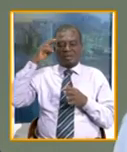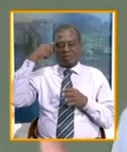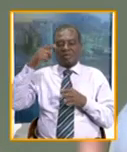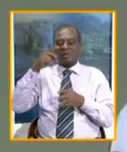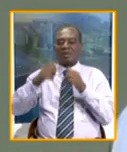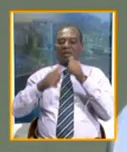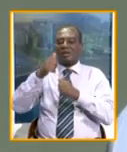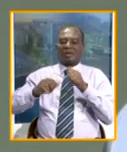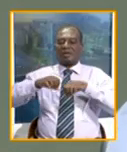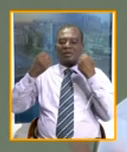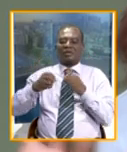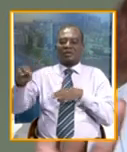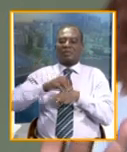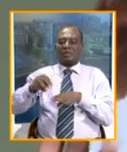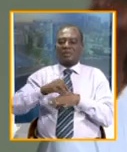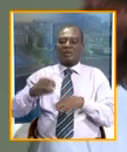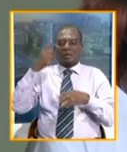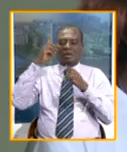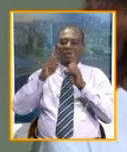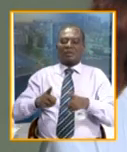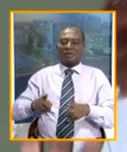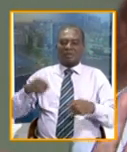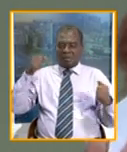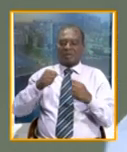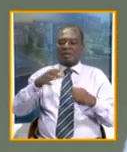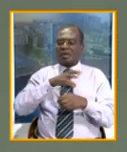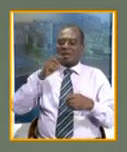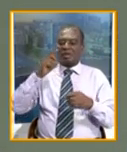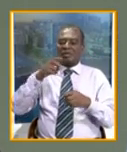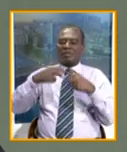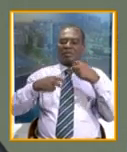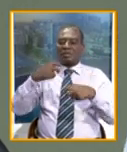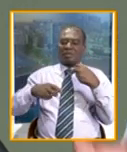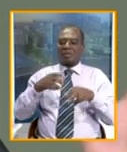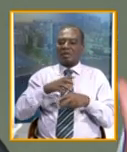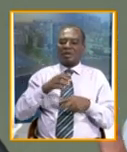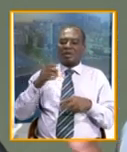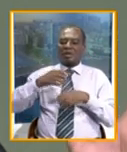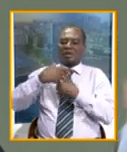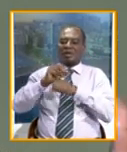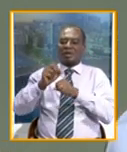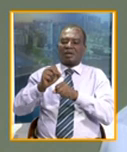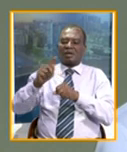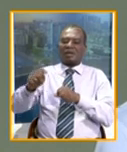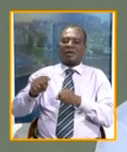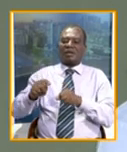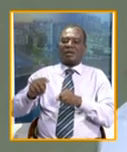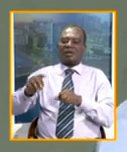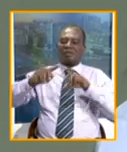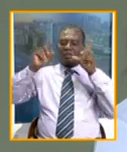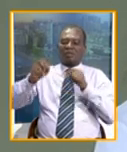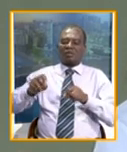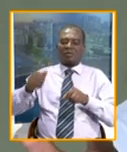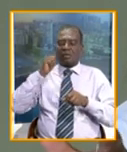Côte d'Ivoire a décidé de s'attaquer à ce problème à son modeste niveau en créant le concours Miss